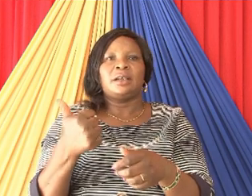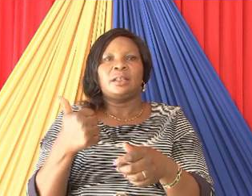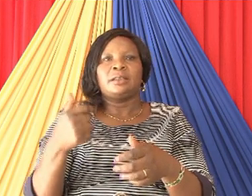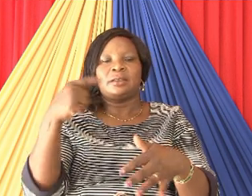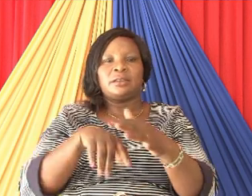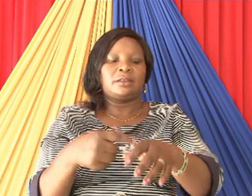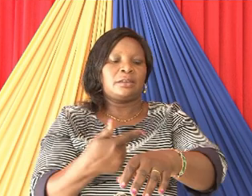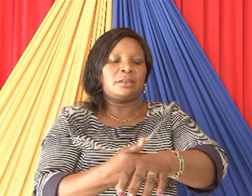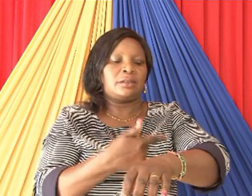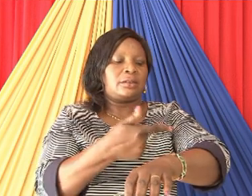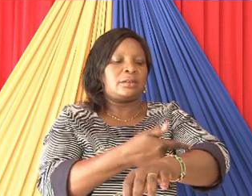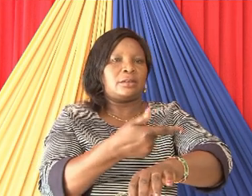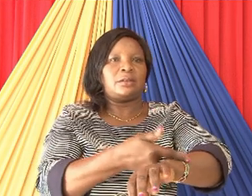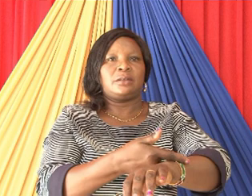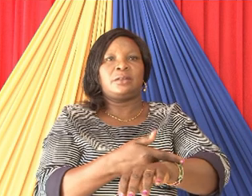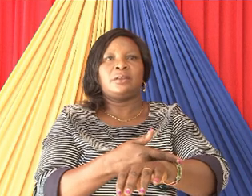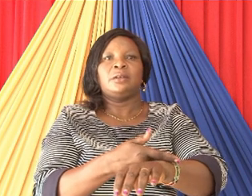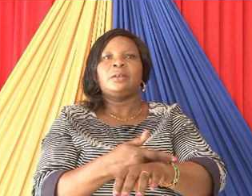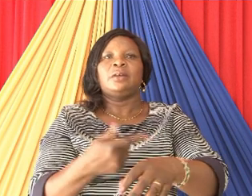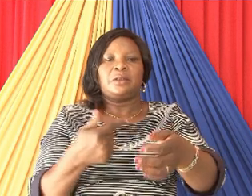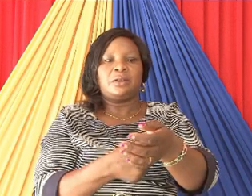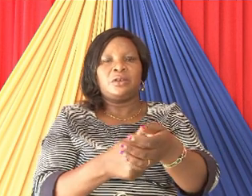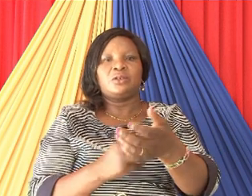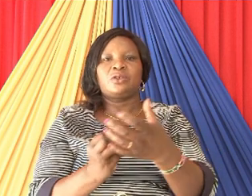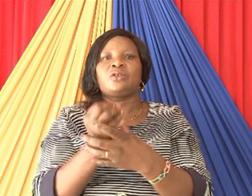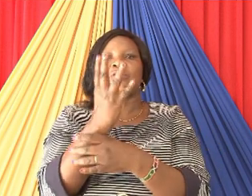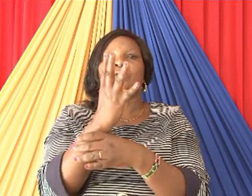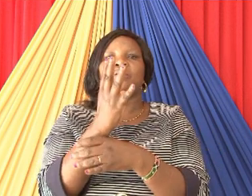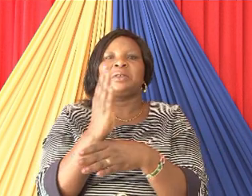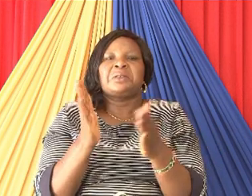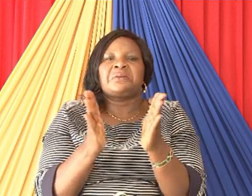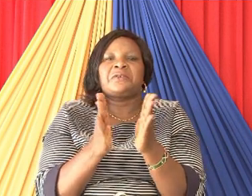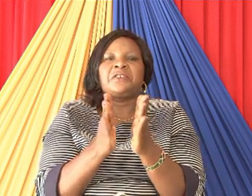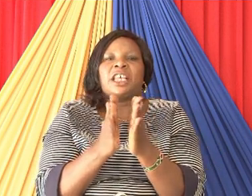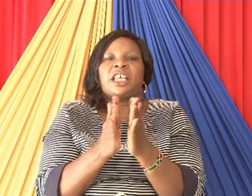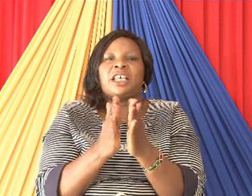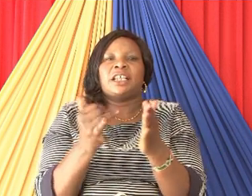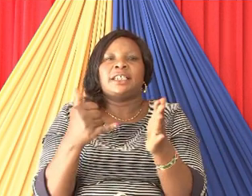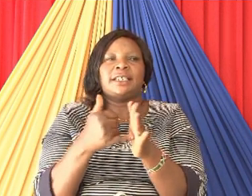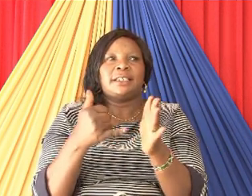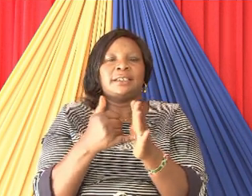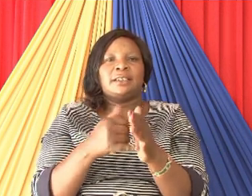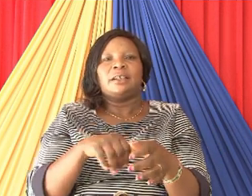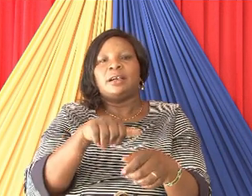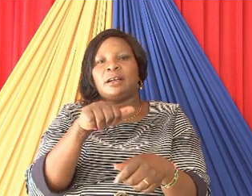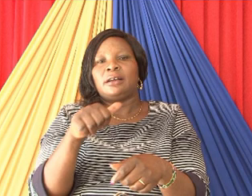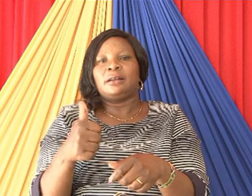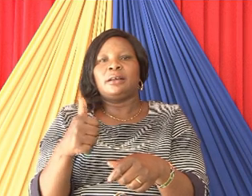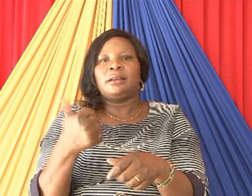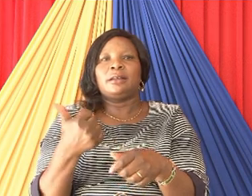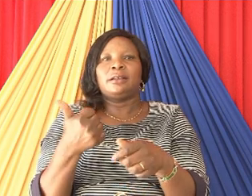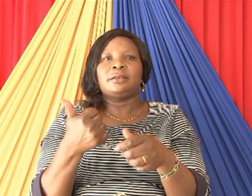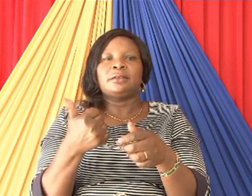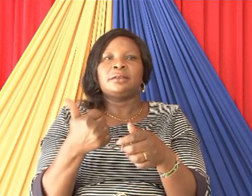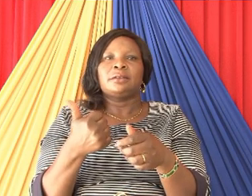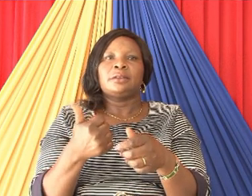Ile miiba ikamea ikazisonga. Nyingine zikaanguka penye udongo